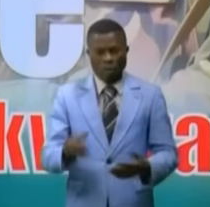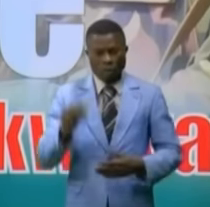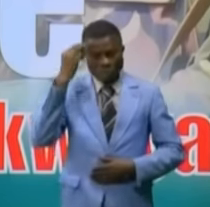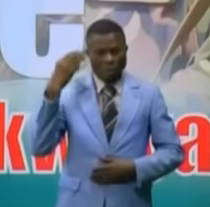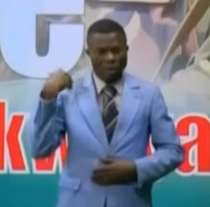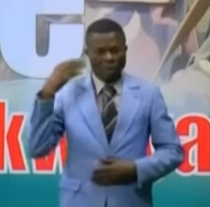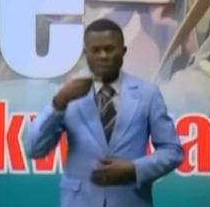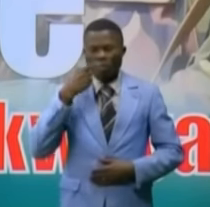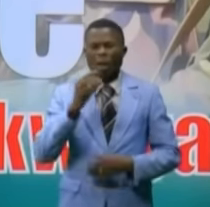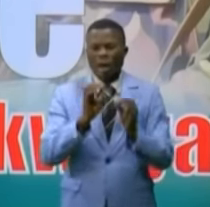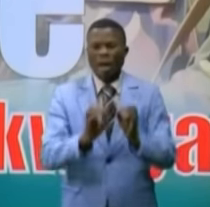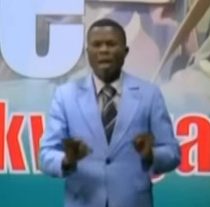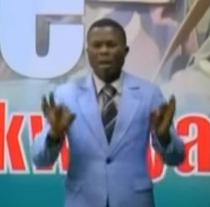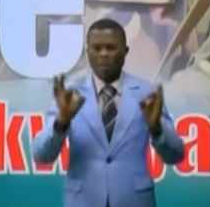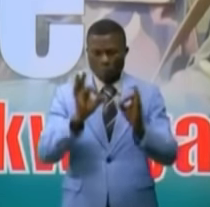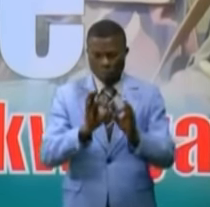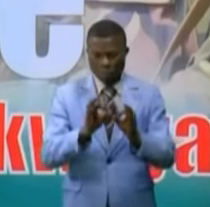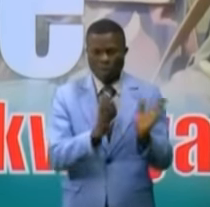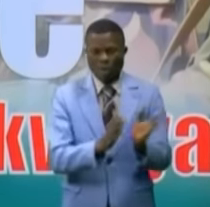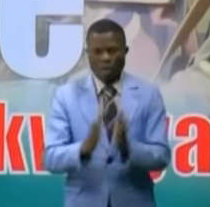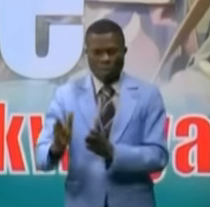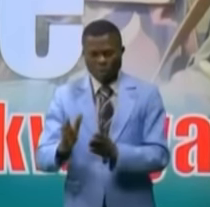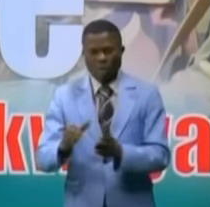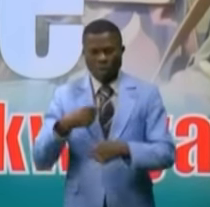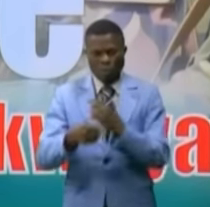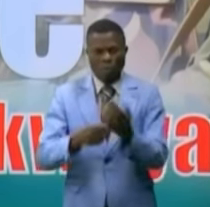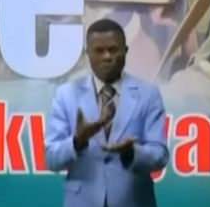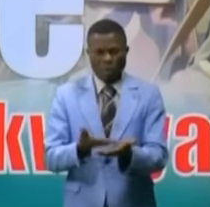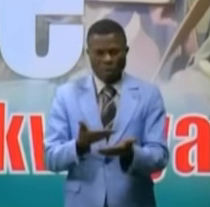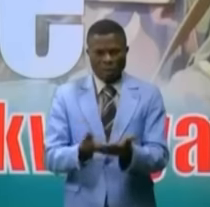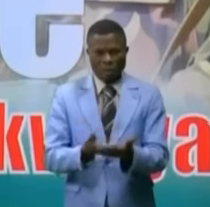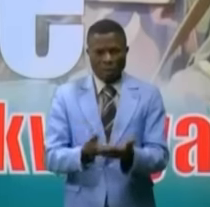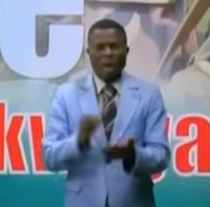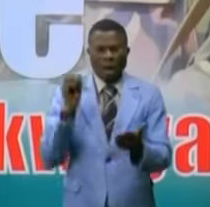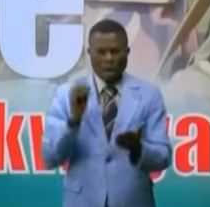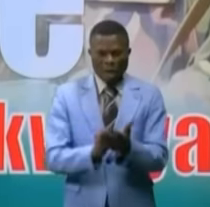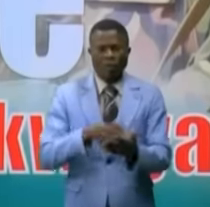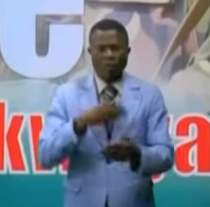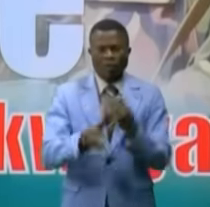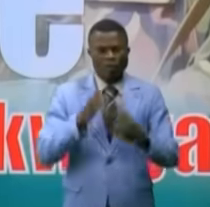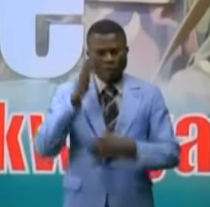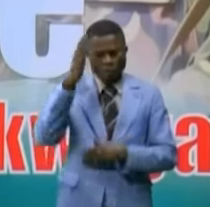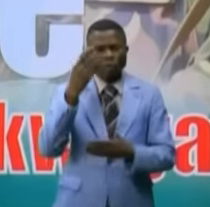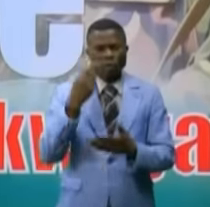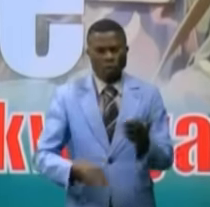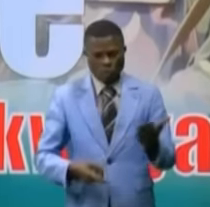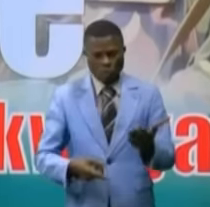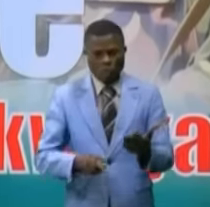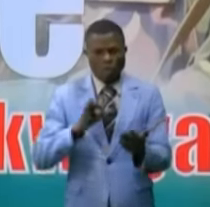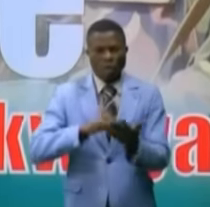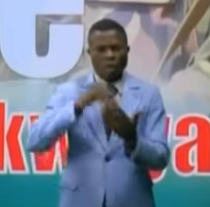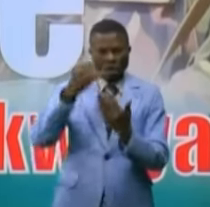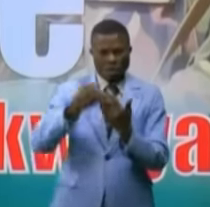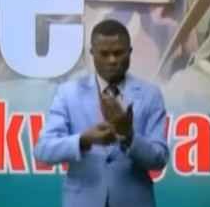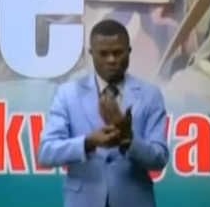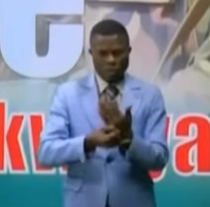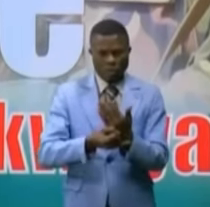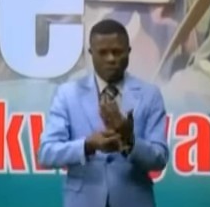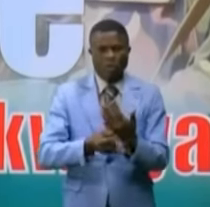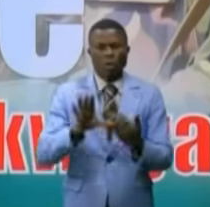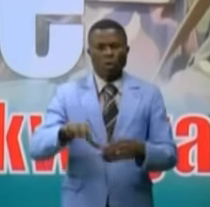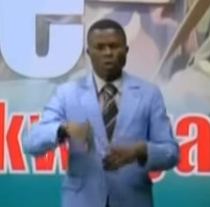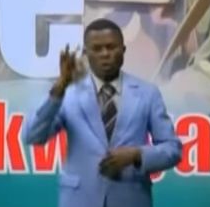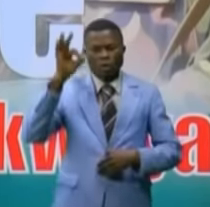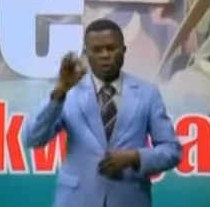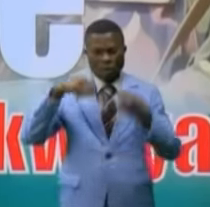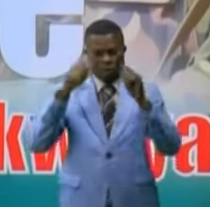de l'essentiel de ce qui a été amorcé et de ce qui va évidemment continuer parce que le projet que nous avions porté durant